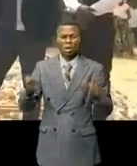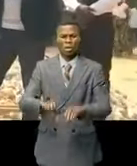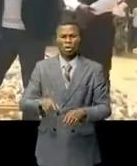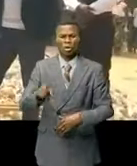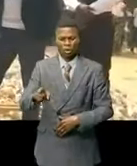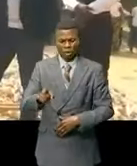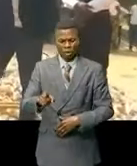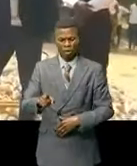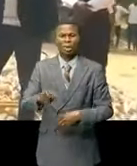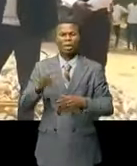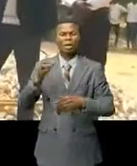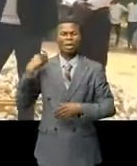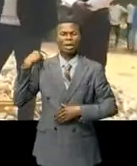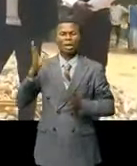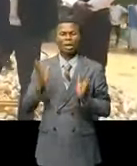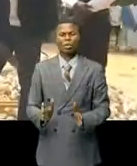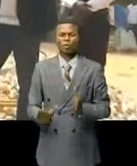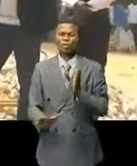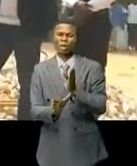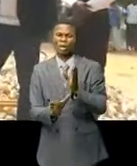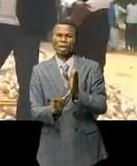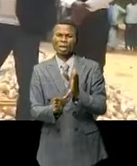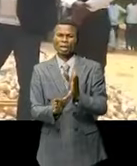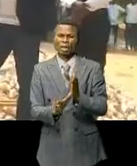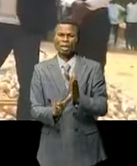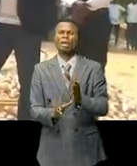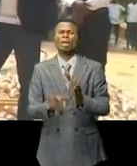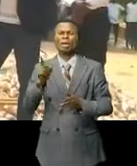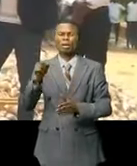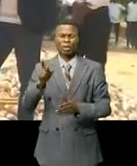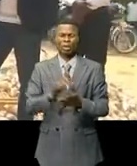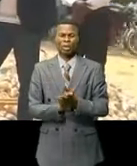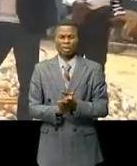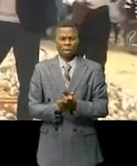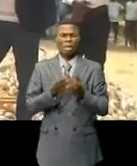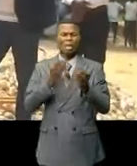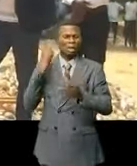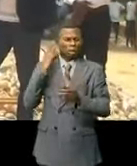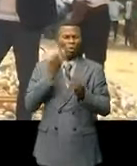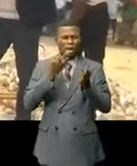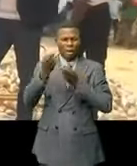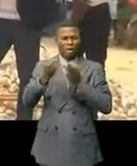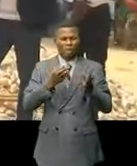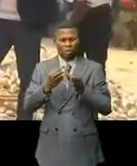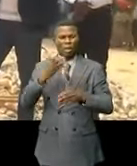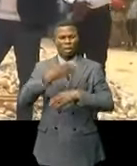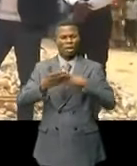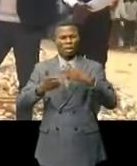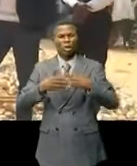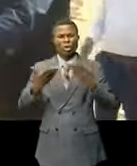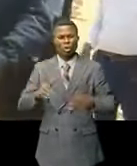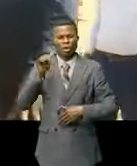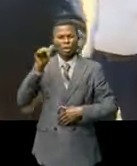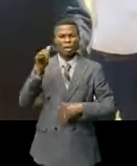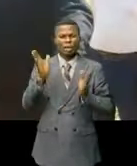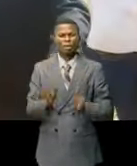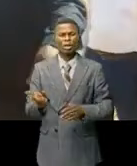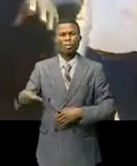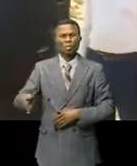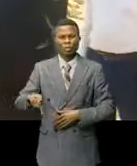Sur place, le gouverneur ad intérim, Edouard Moulumba, a reçu les explications sur l'ouvrage de la part du directeur provincial de